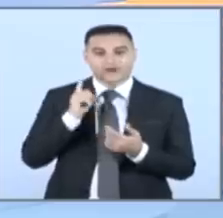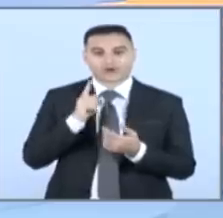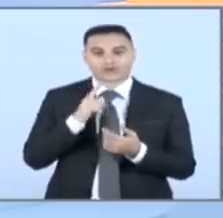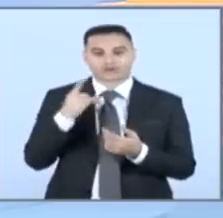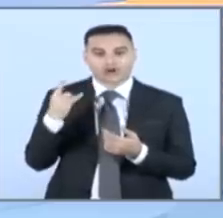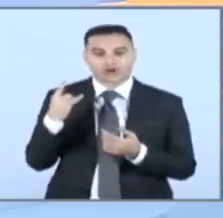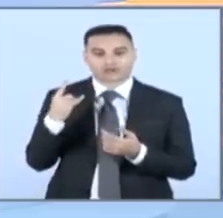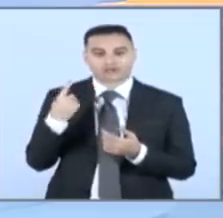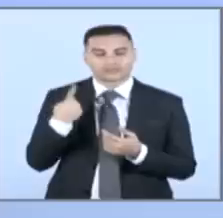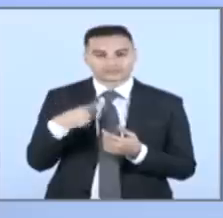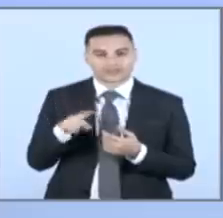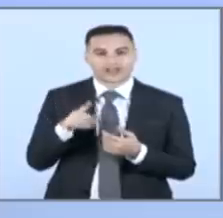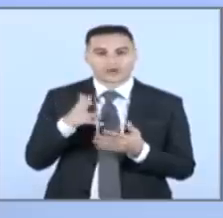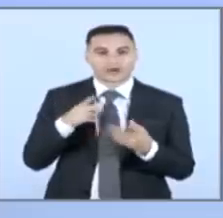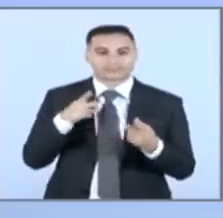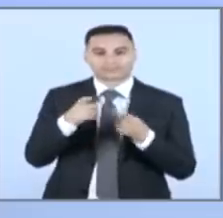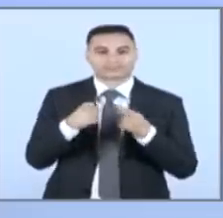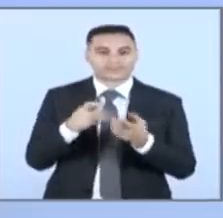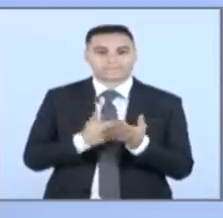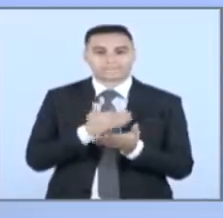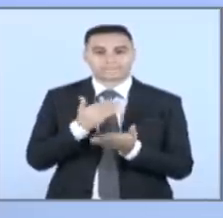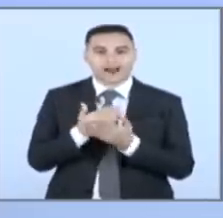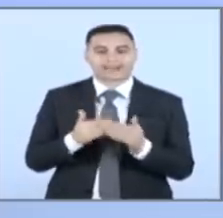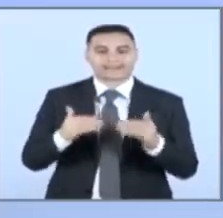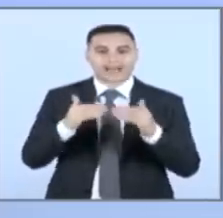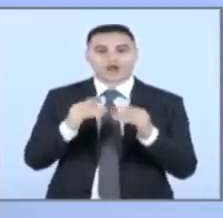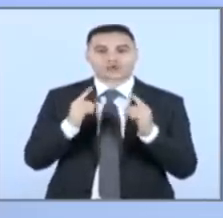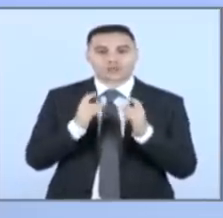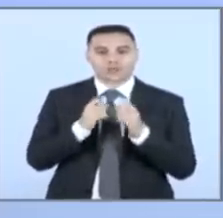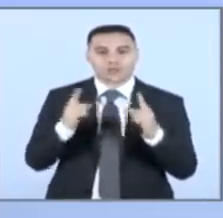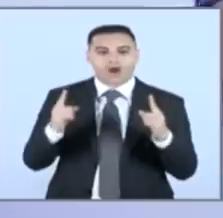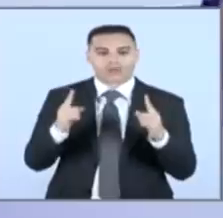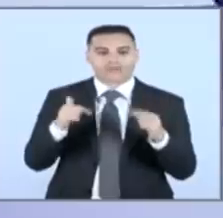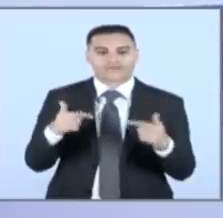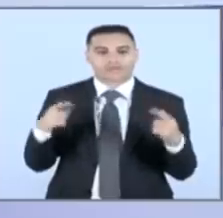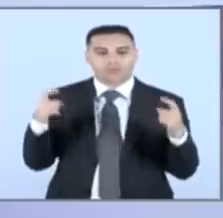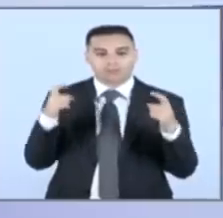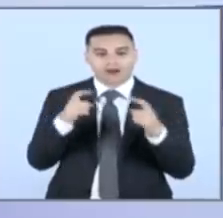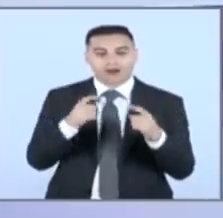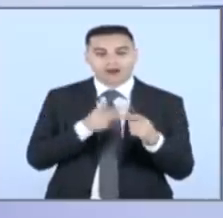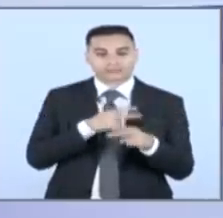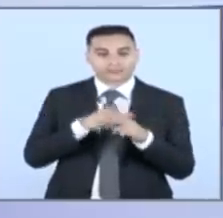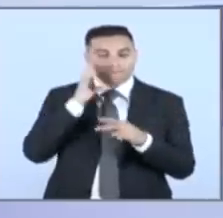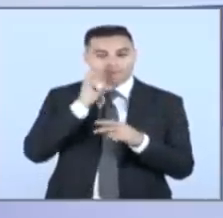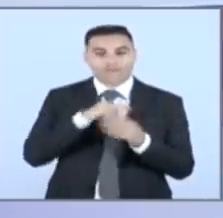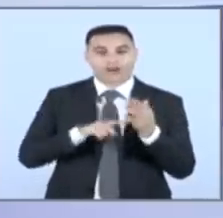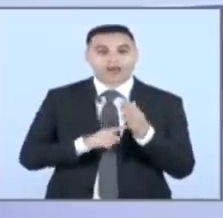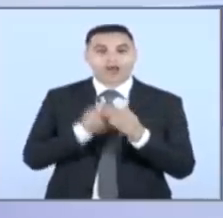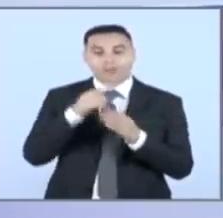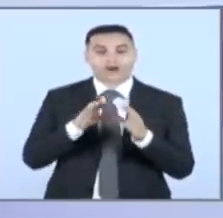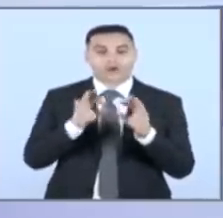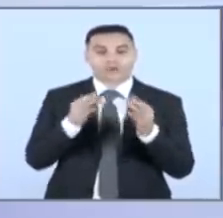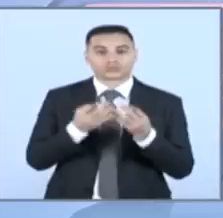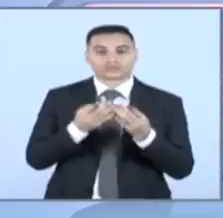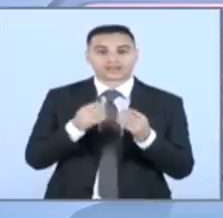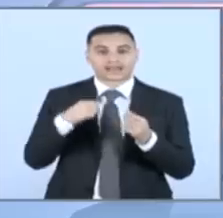11-10 بركلات الترجيح بعد التعادل 1-1 في المباراة. اللقب الأول